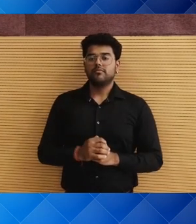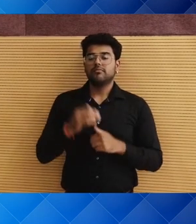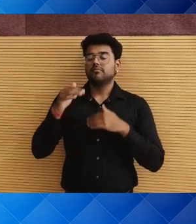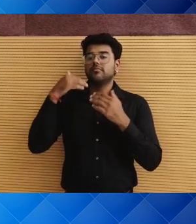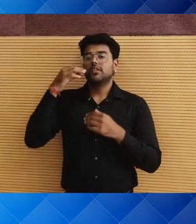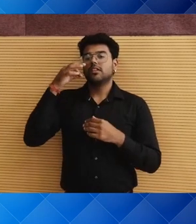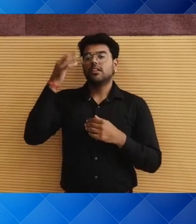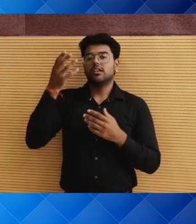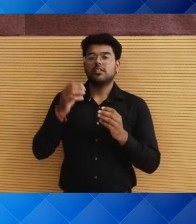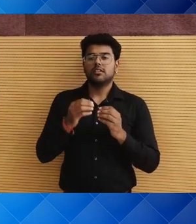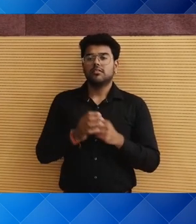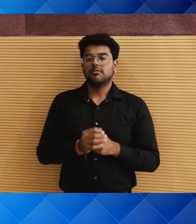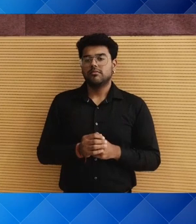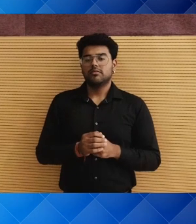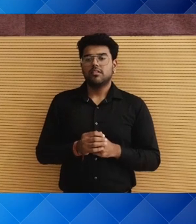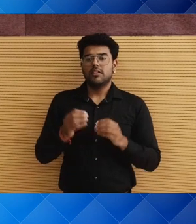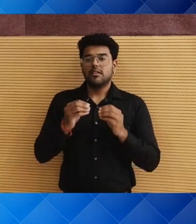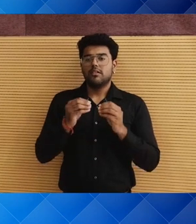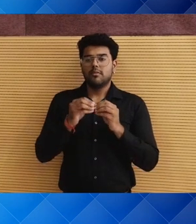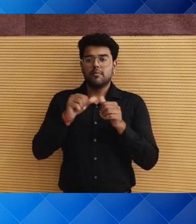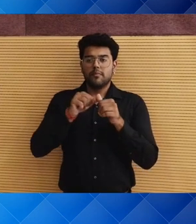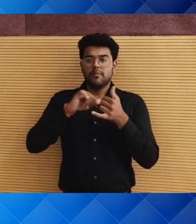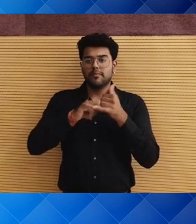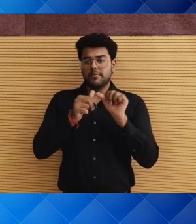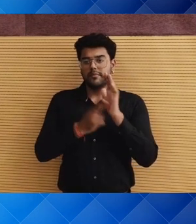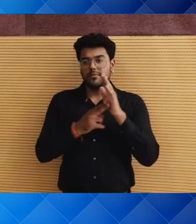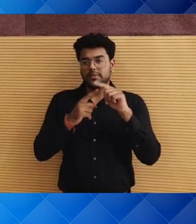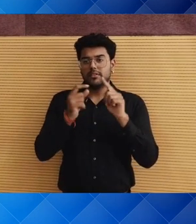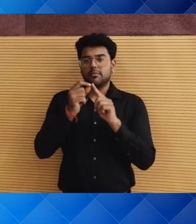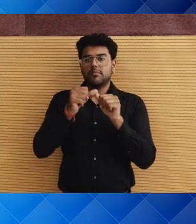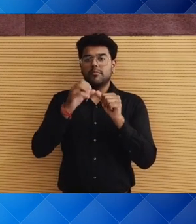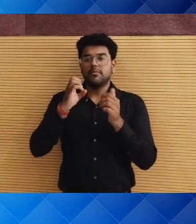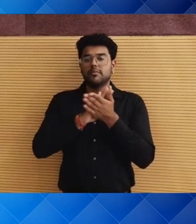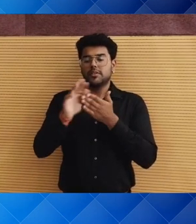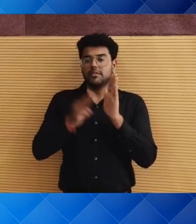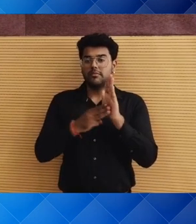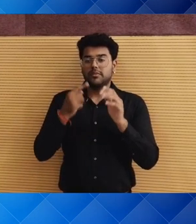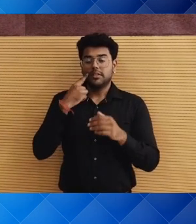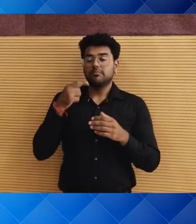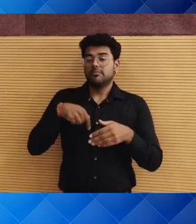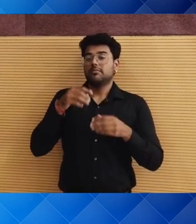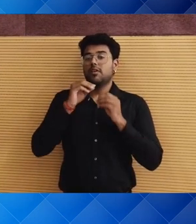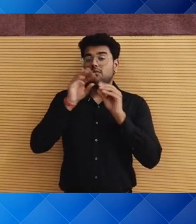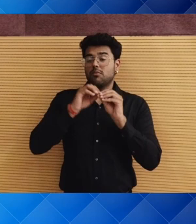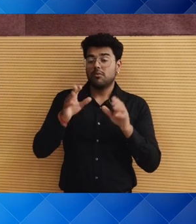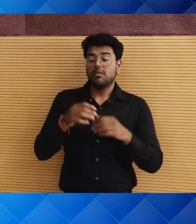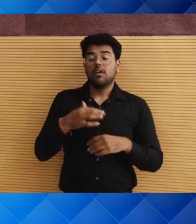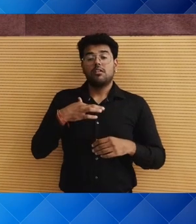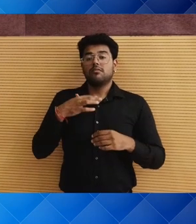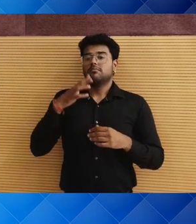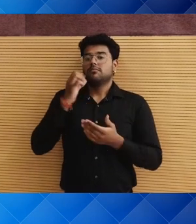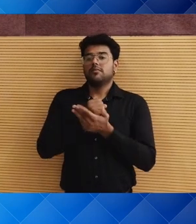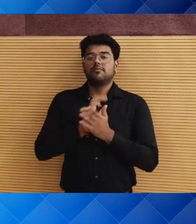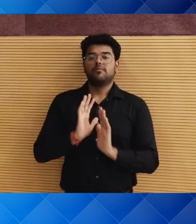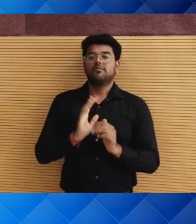अगले सरस्वती पूजा तक हम देश के सामने रख पाएंगे, ये मेरा पूरा विश्वास है। इस काम पे सब लोग वार